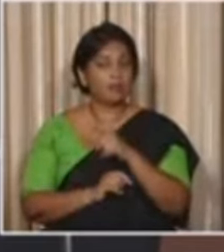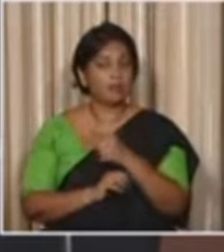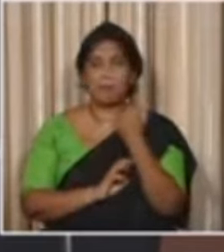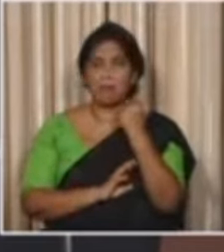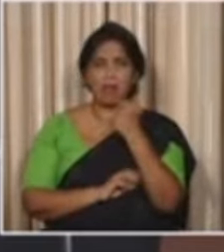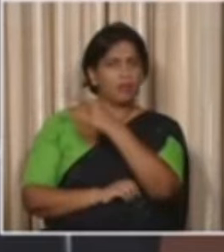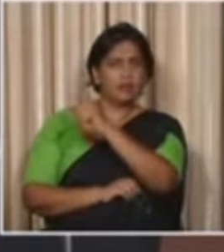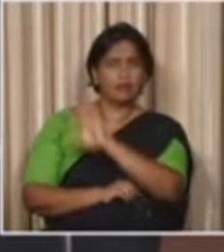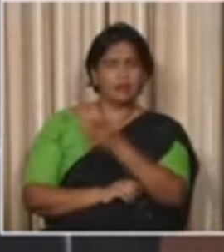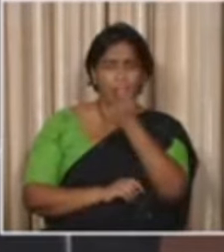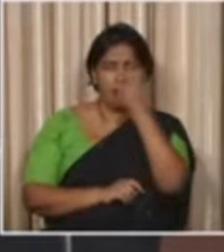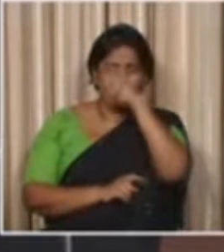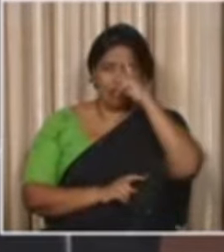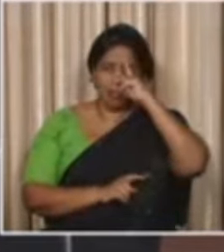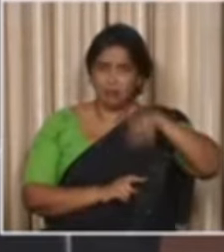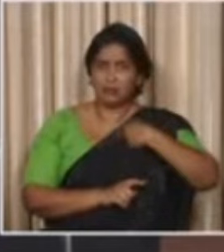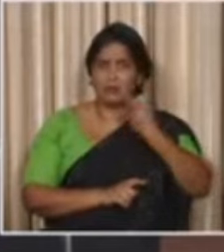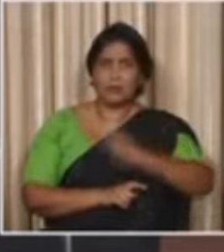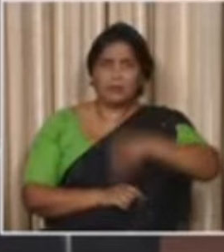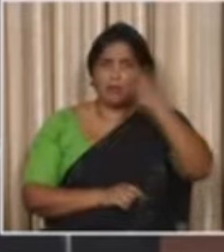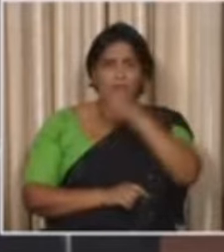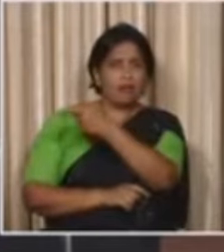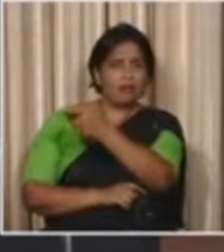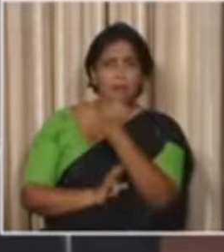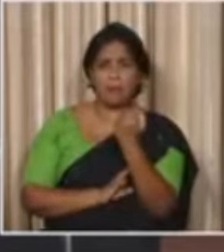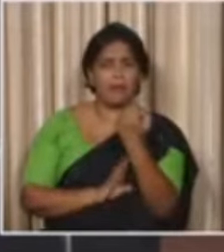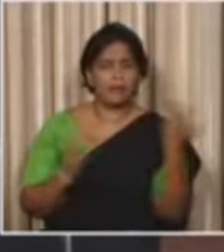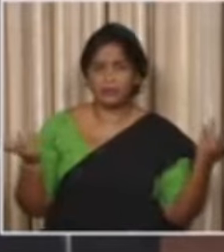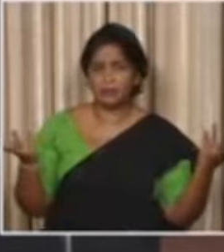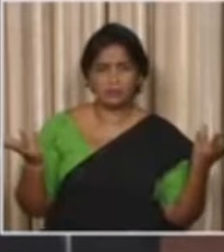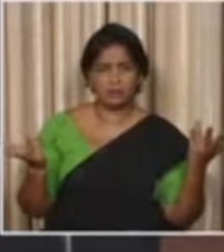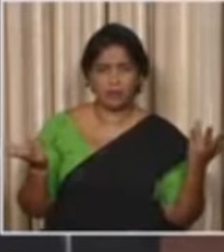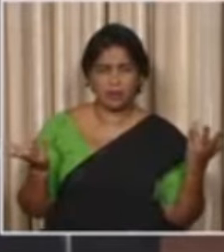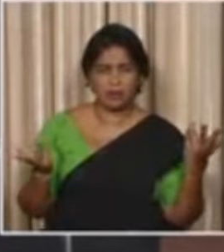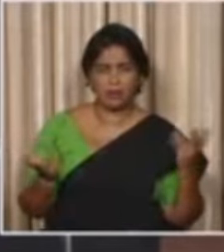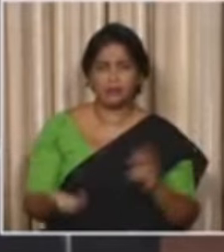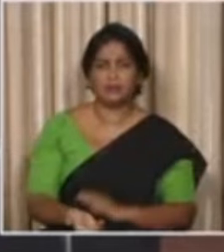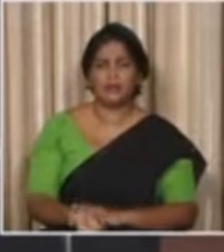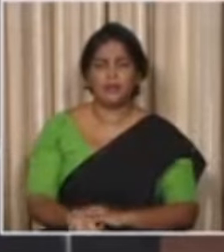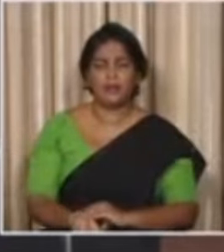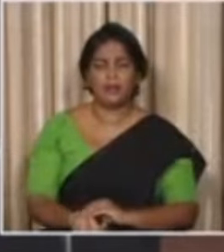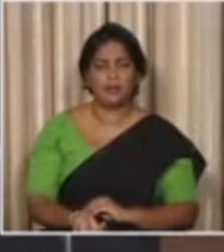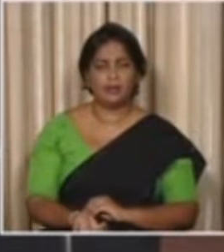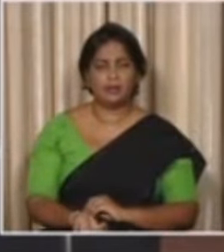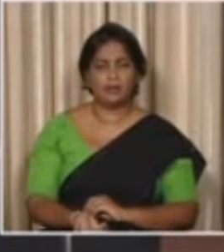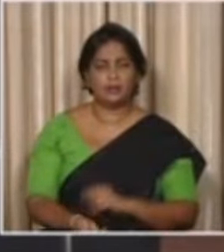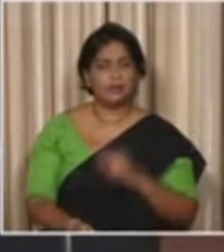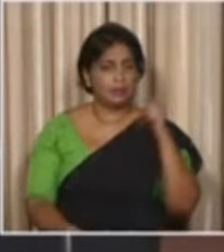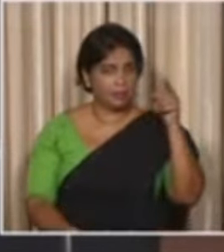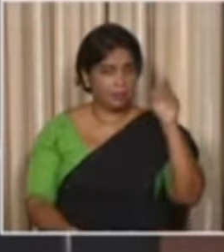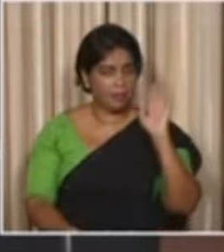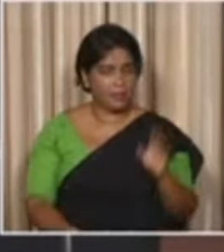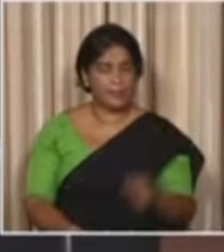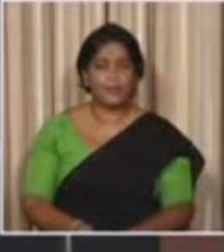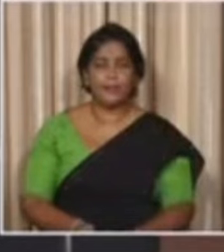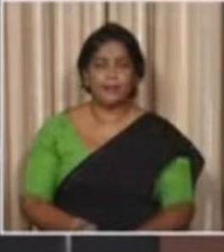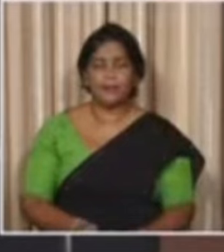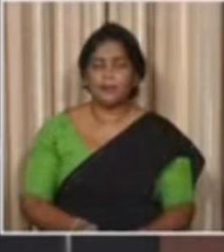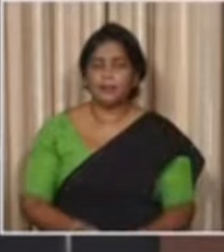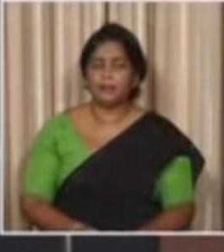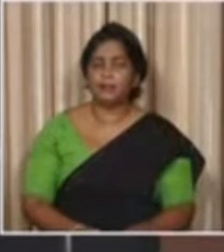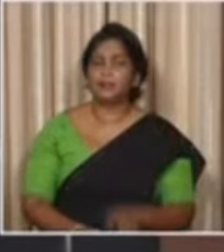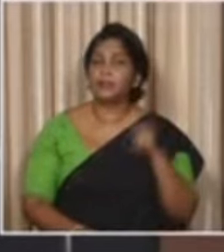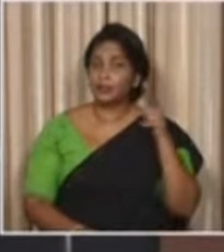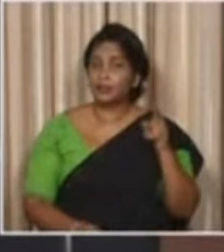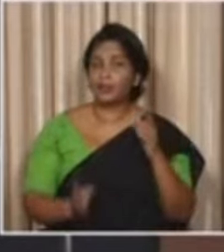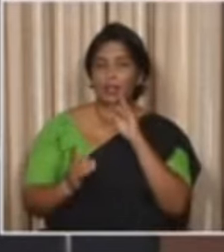නැහැ පොඩ්ඩක් පොඩ්ඩක් පොඩ්ඩක් මං කියන්නේ ඒ අය ඒ අය ඒ අය